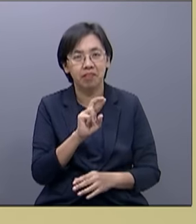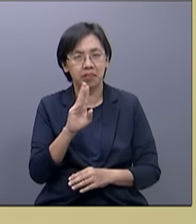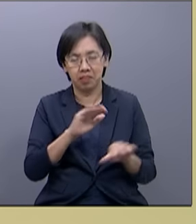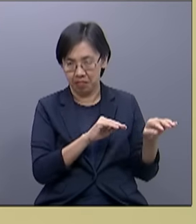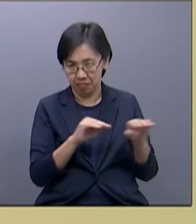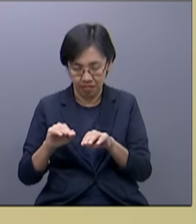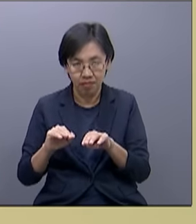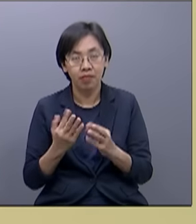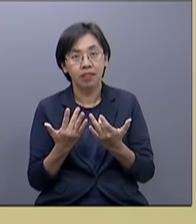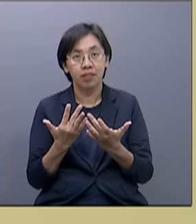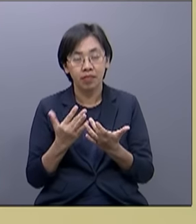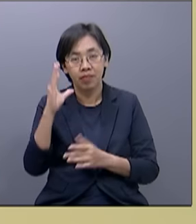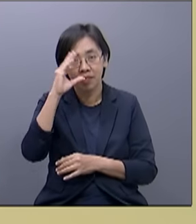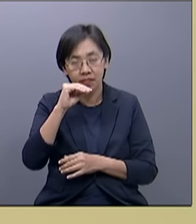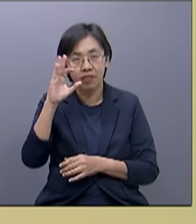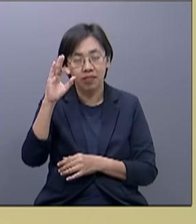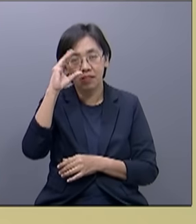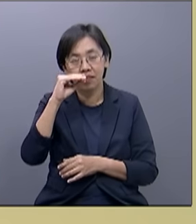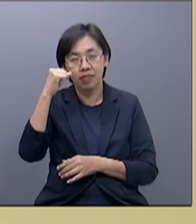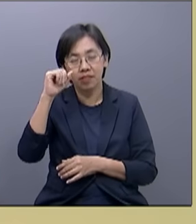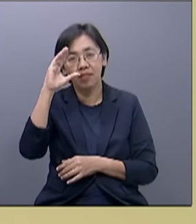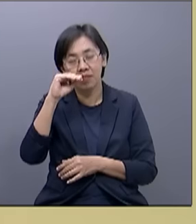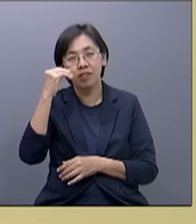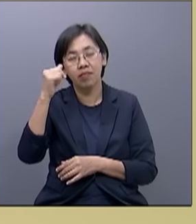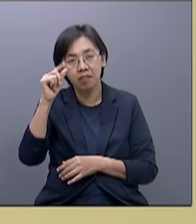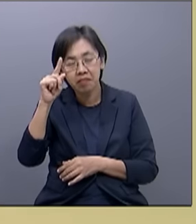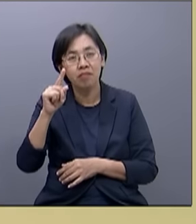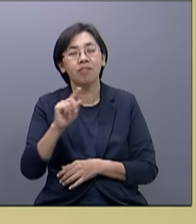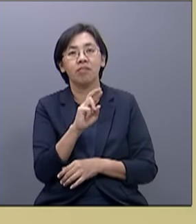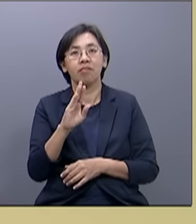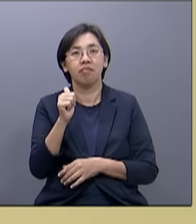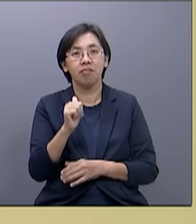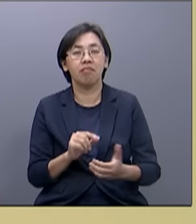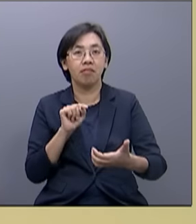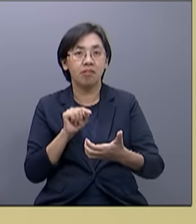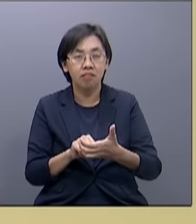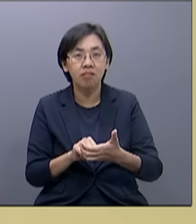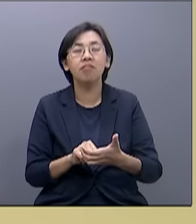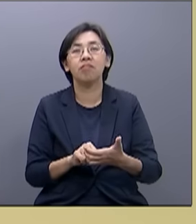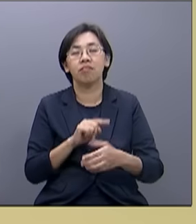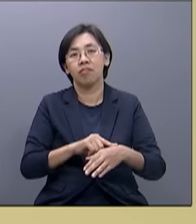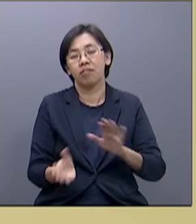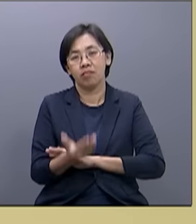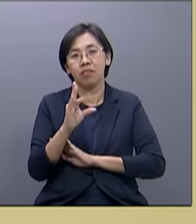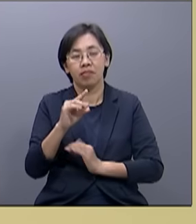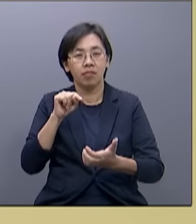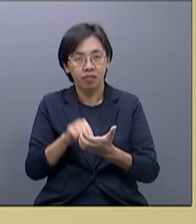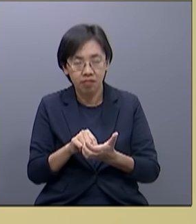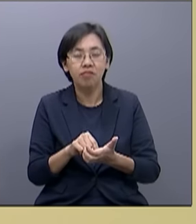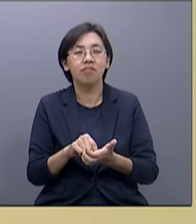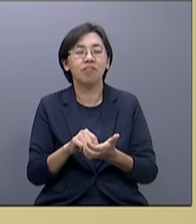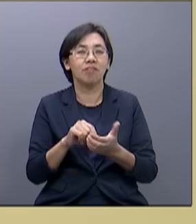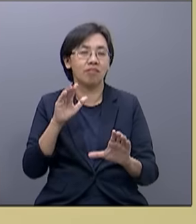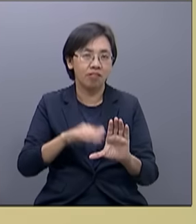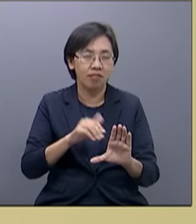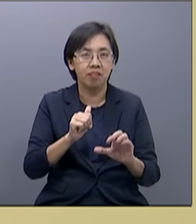ครับหลังจากนั้น 3:00400 2300นเนี่ก็จะใช้งานได้ปกติแต่ระบบจะขึ้นปุ่มให้ยืนยันตัวตนจริงๆเนี่ย8:00นนะครับเพราะว่าเรา